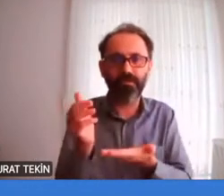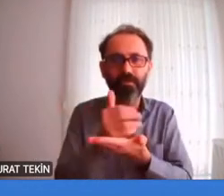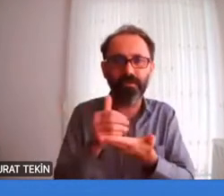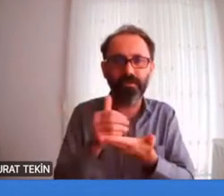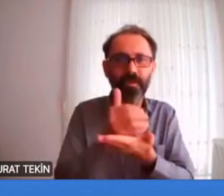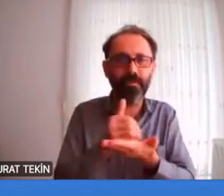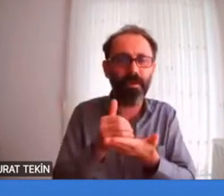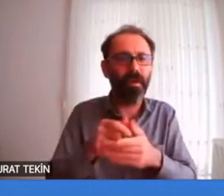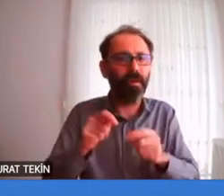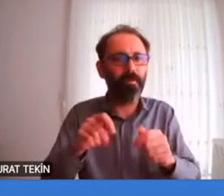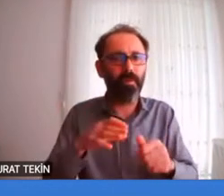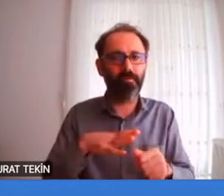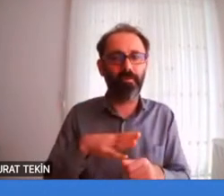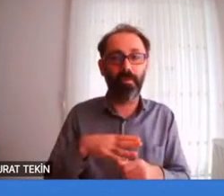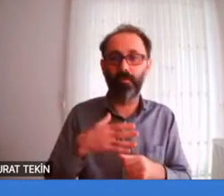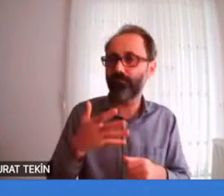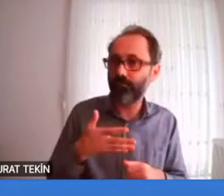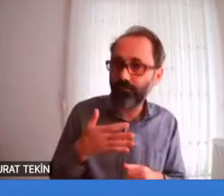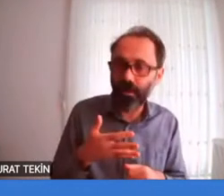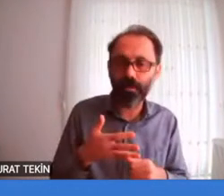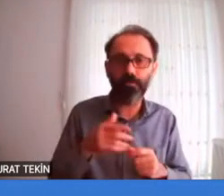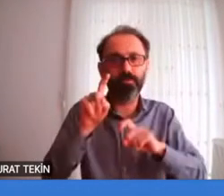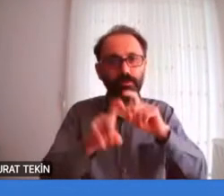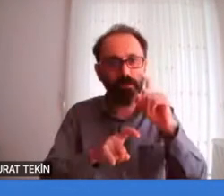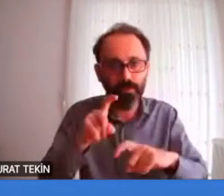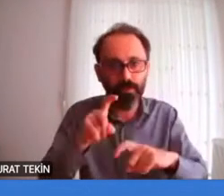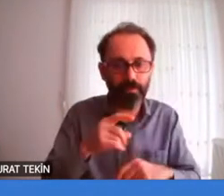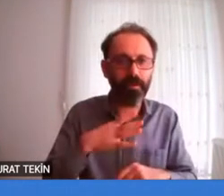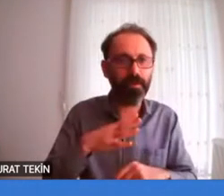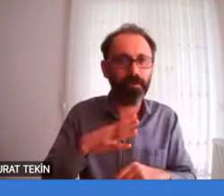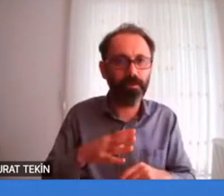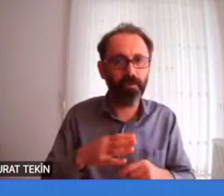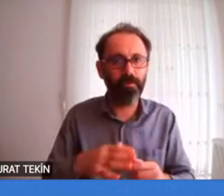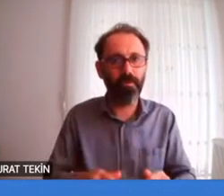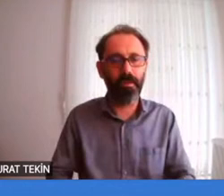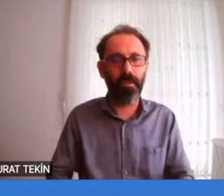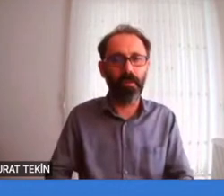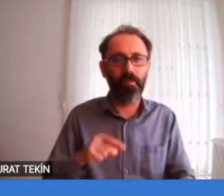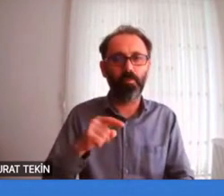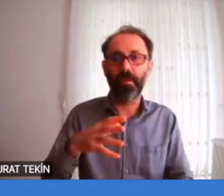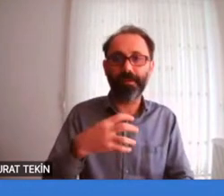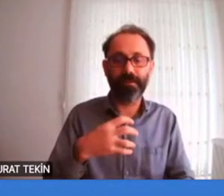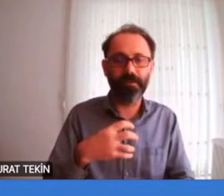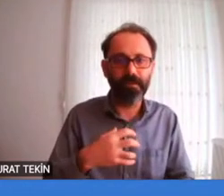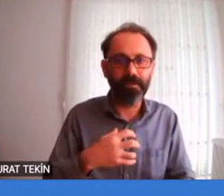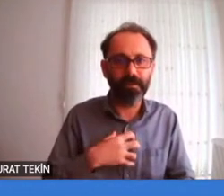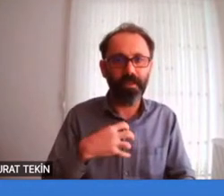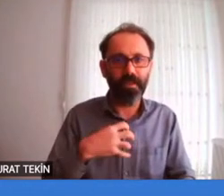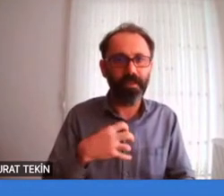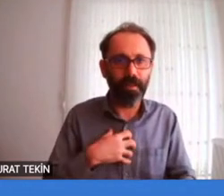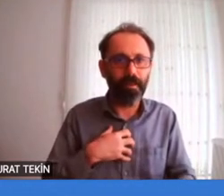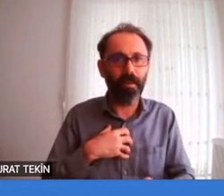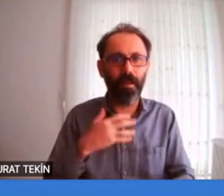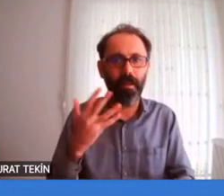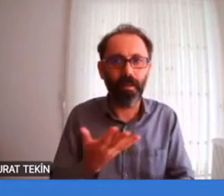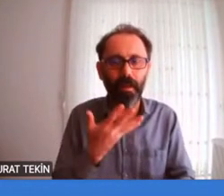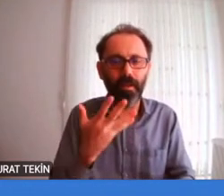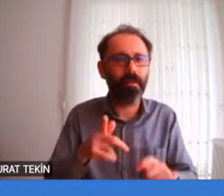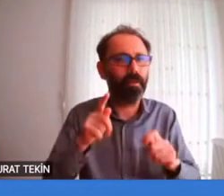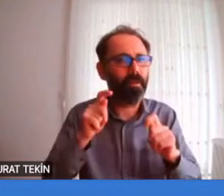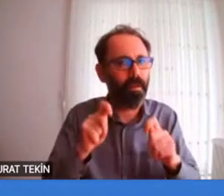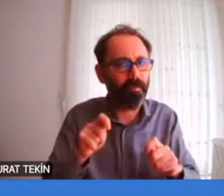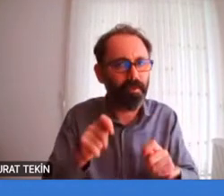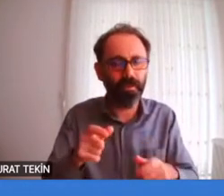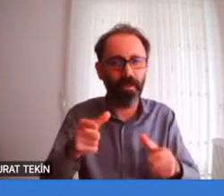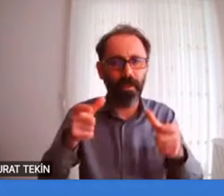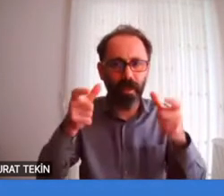o. Bu kadar cesareti, özgüveni, arkasından da kendi şartlarında, yani kendi şartlarına dikkate